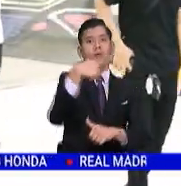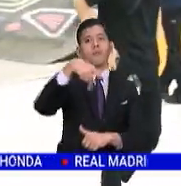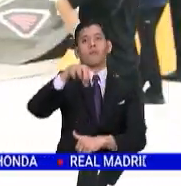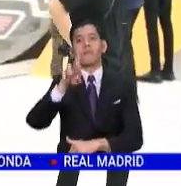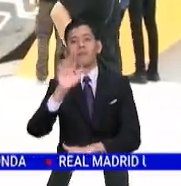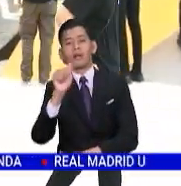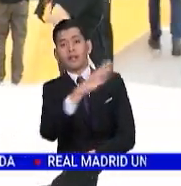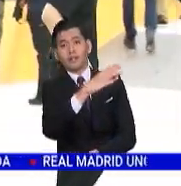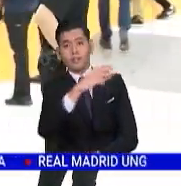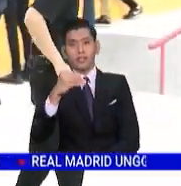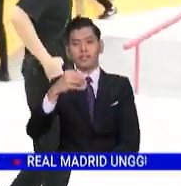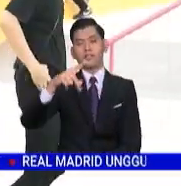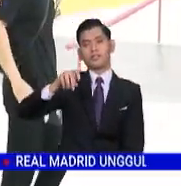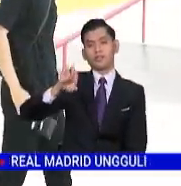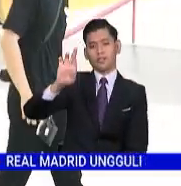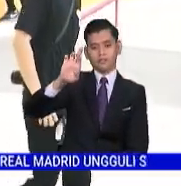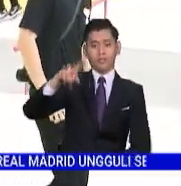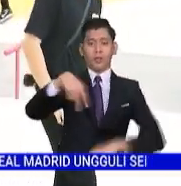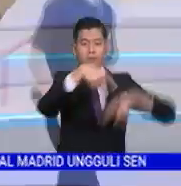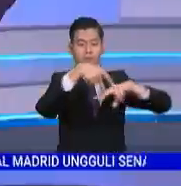dan street.